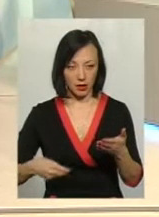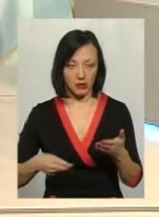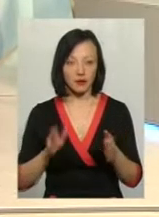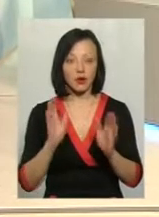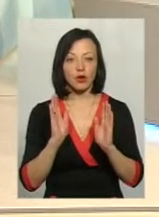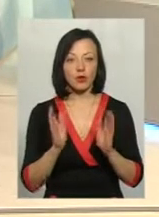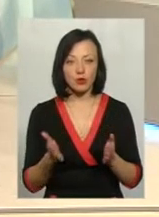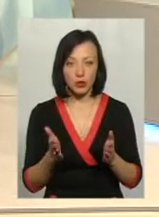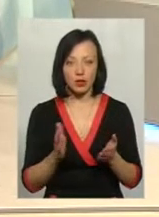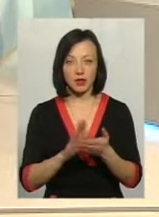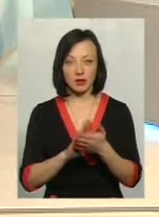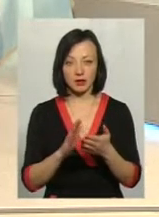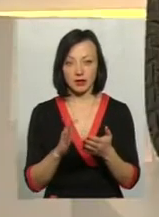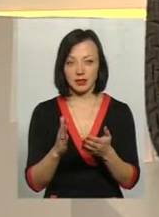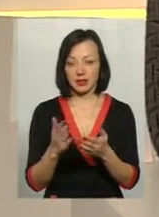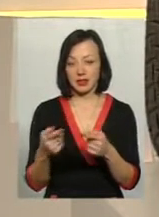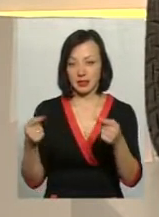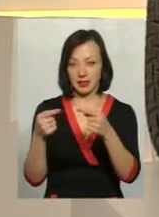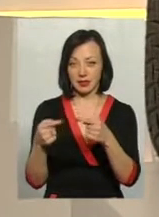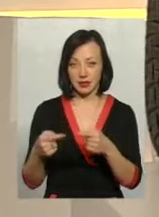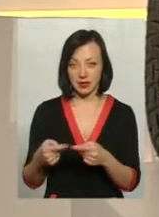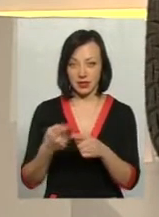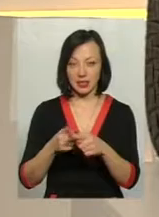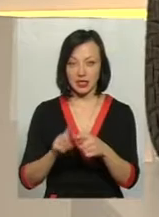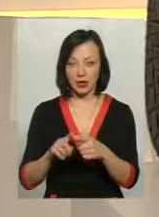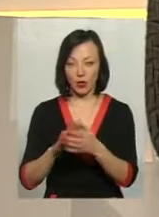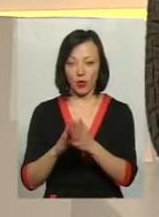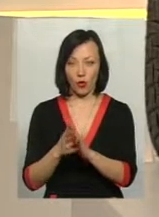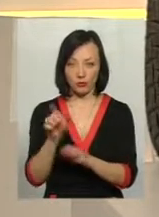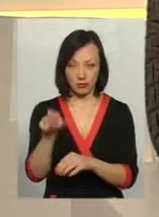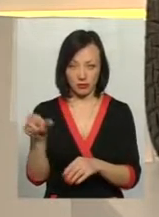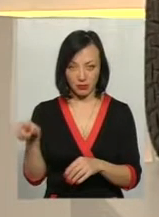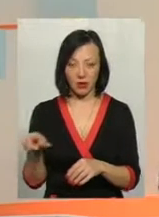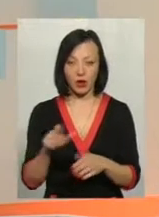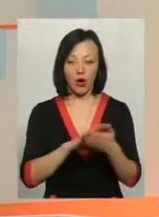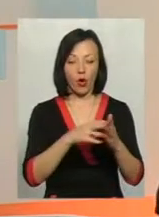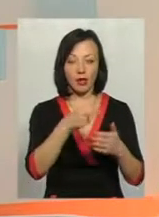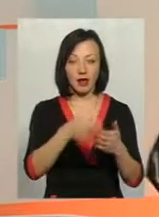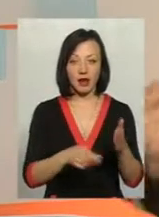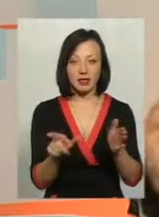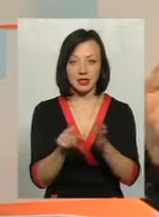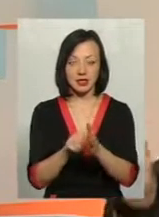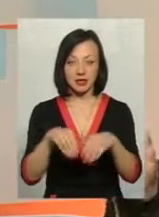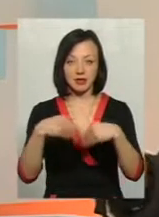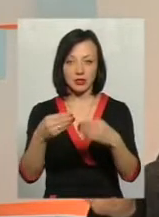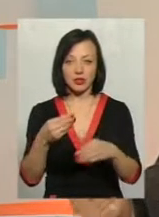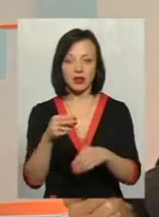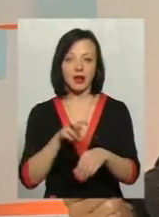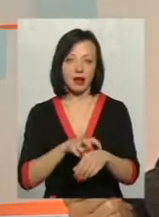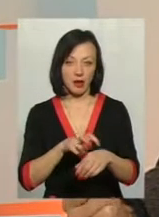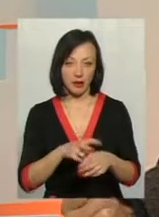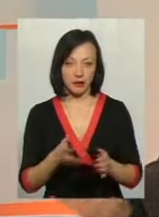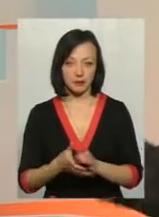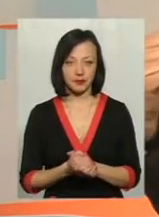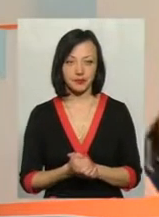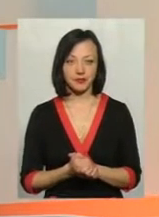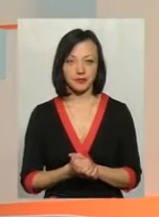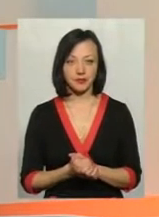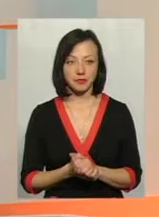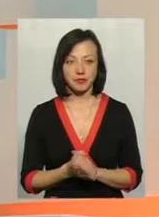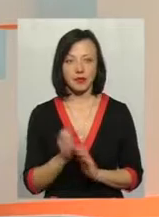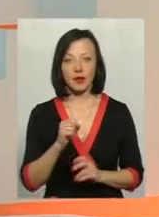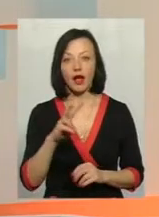буде укладати, тобто згідно кількості ось цих угод, буде укладати контракт з надавачем медичних послуг.